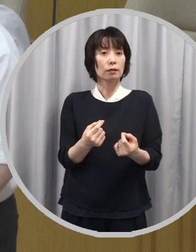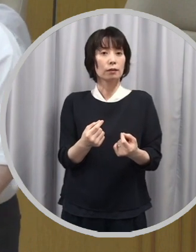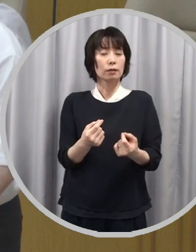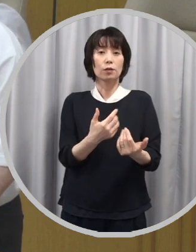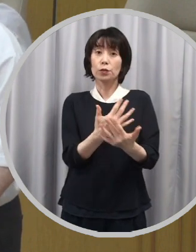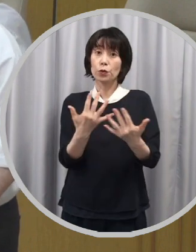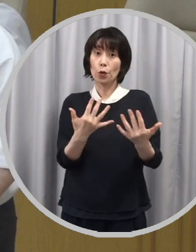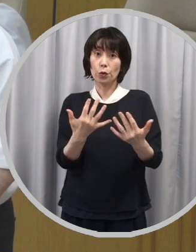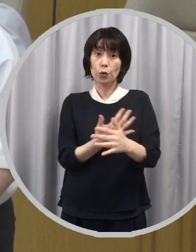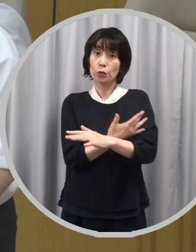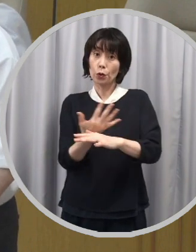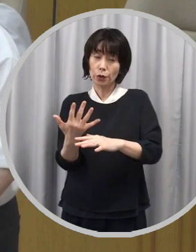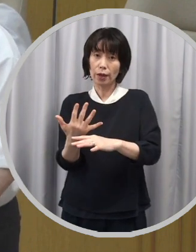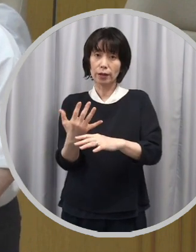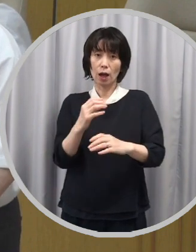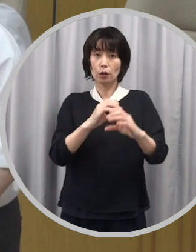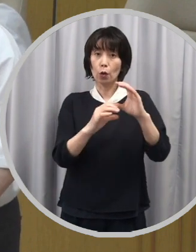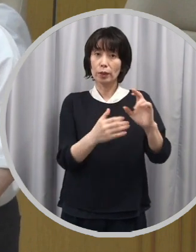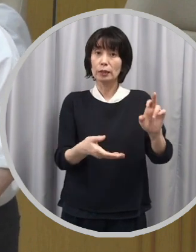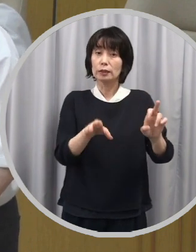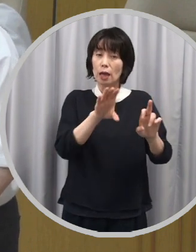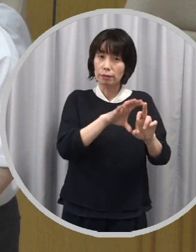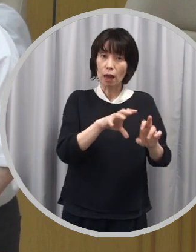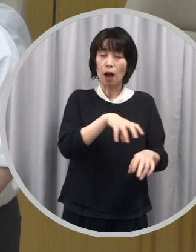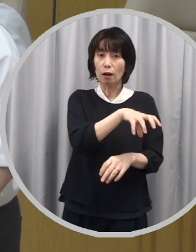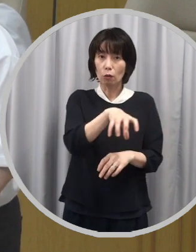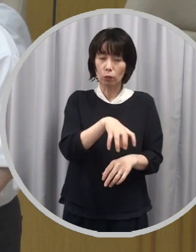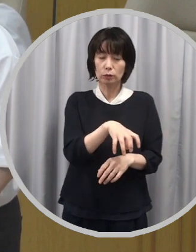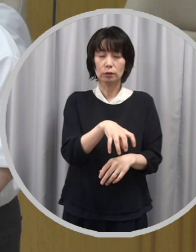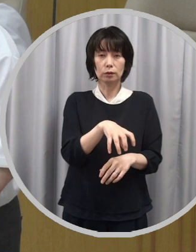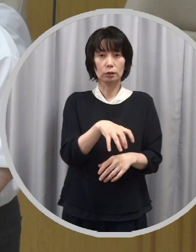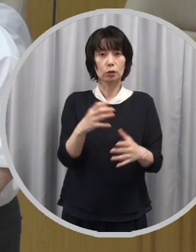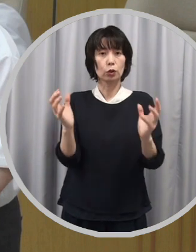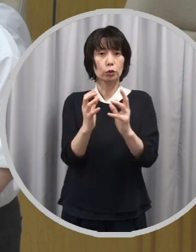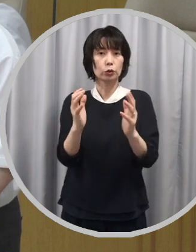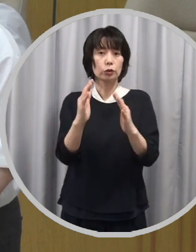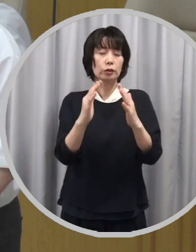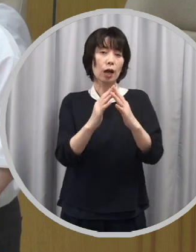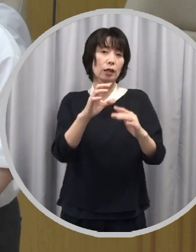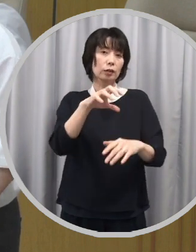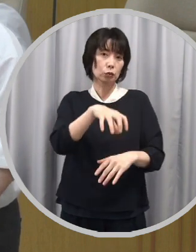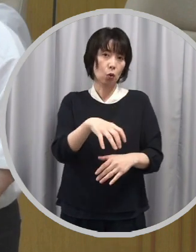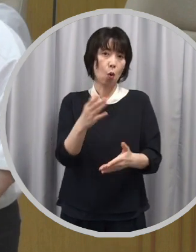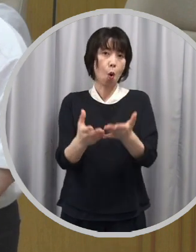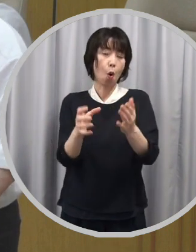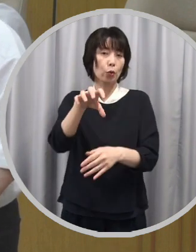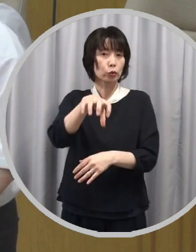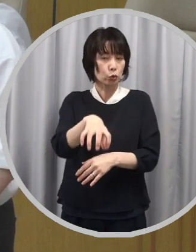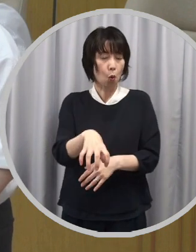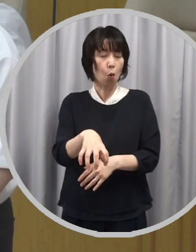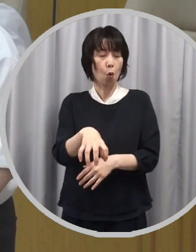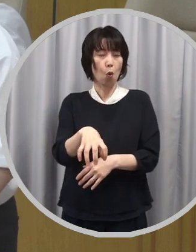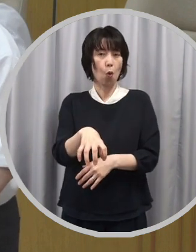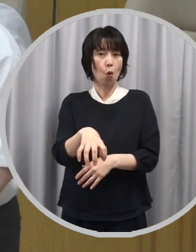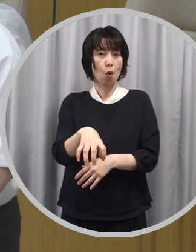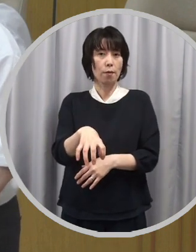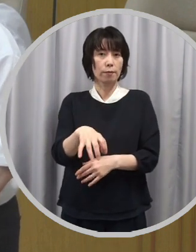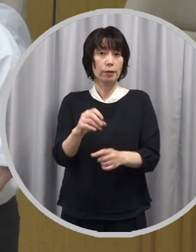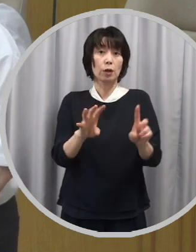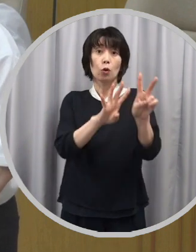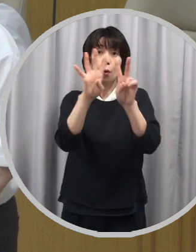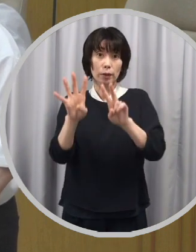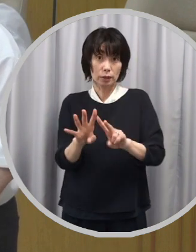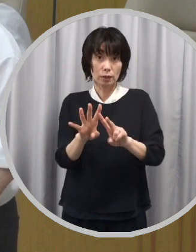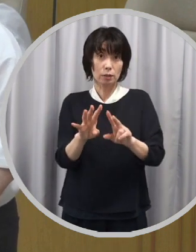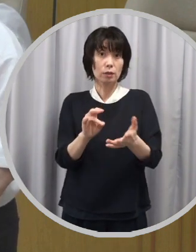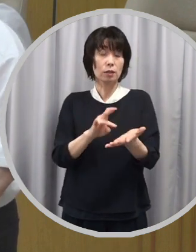緑園台コミュニティセンターとか、それから集会所、保育所はもとより、コンビニやドラ